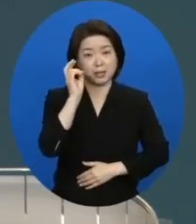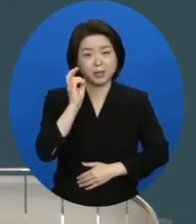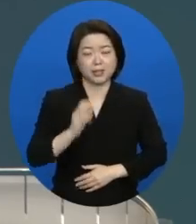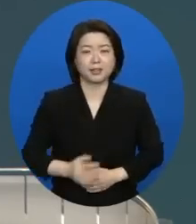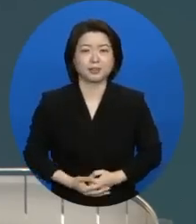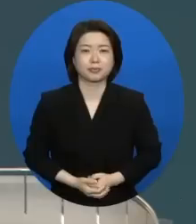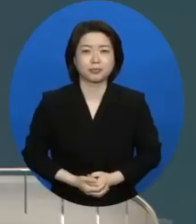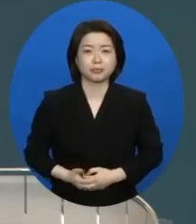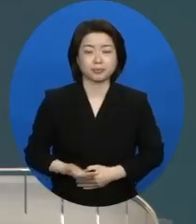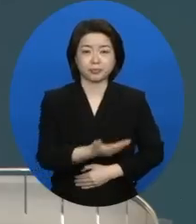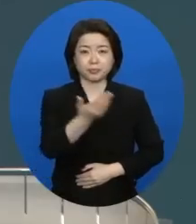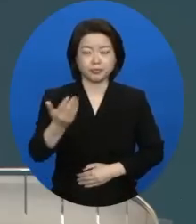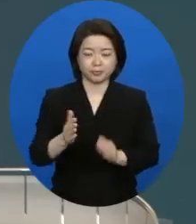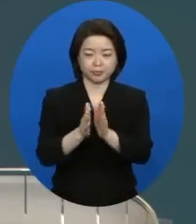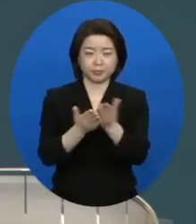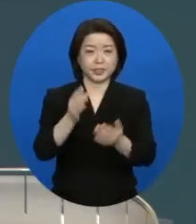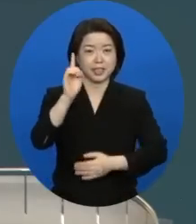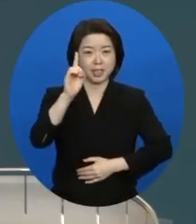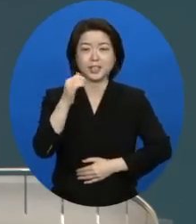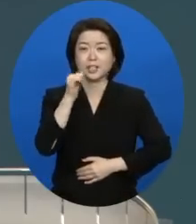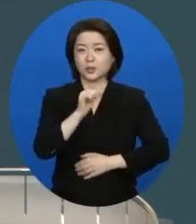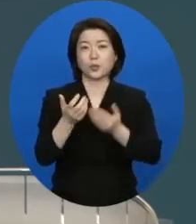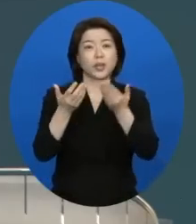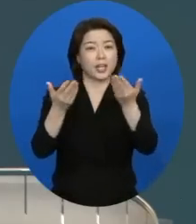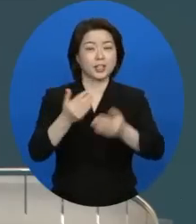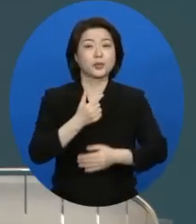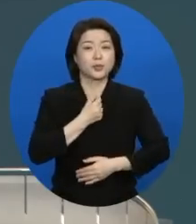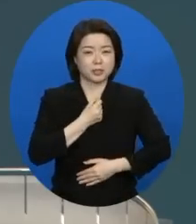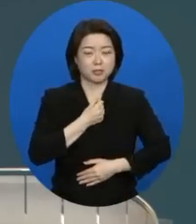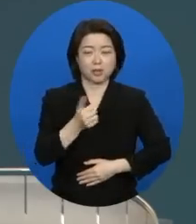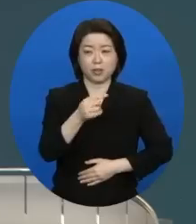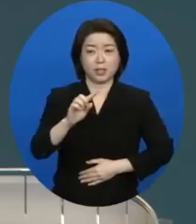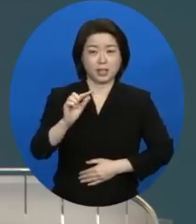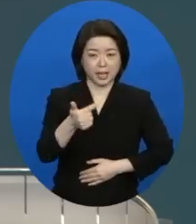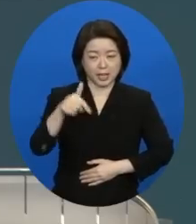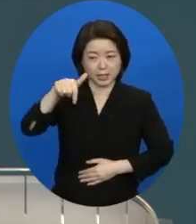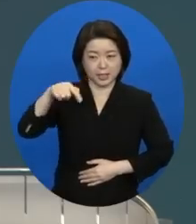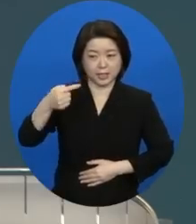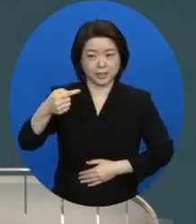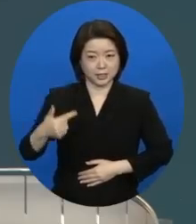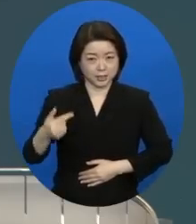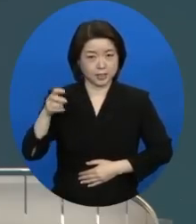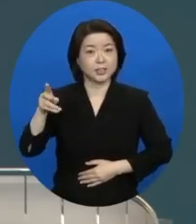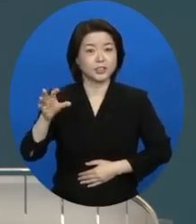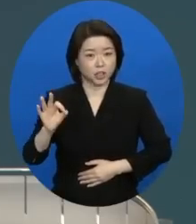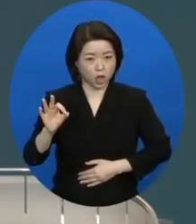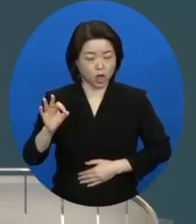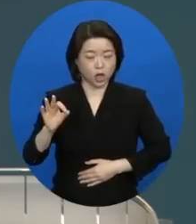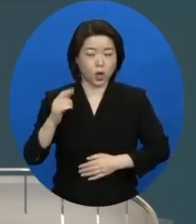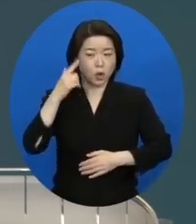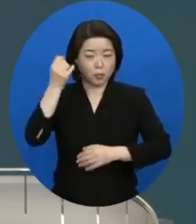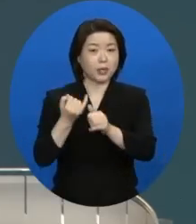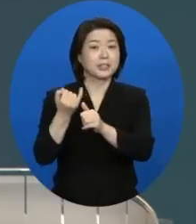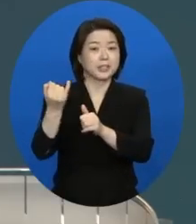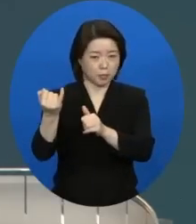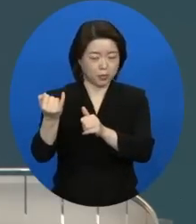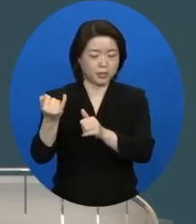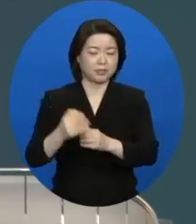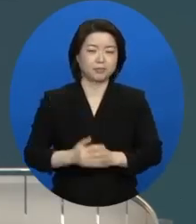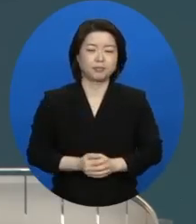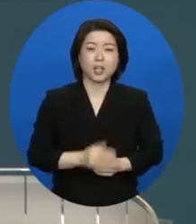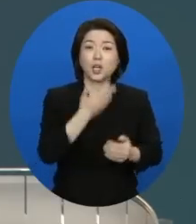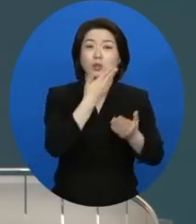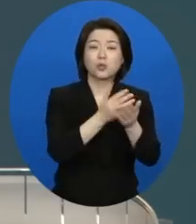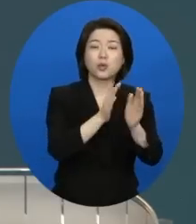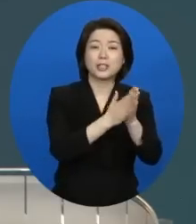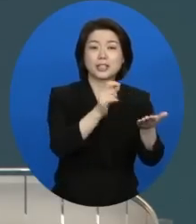여러분에게 책 한 권을 소개하려고 하는데 한근영 사모님 참 귀한 책을 많이 쓰셨는데 이번에